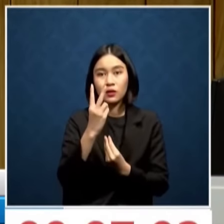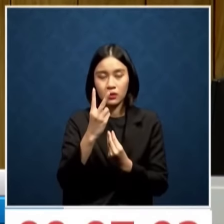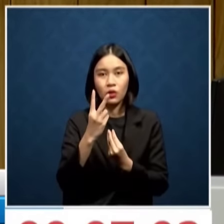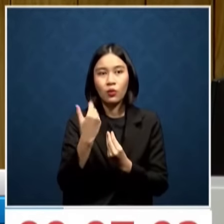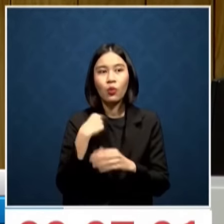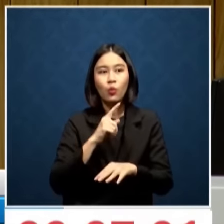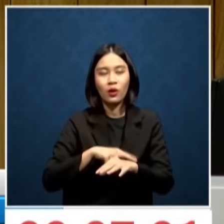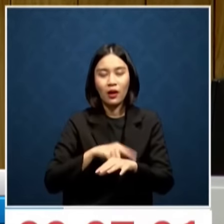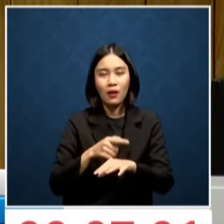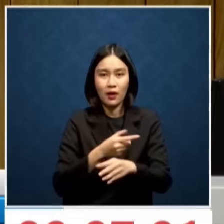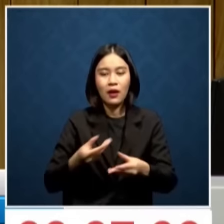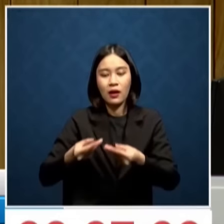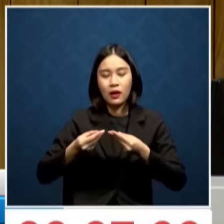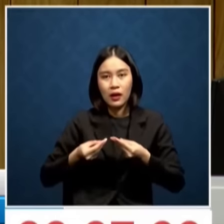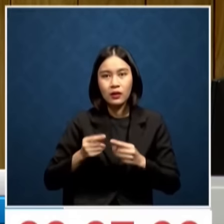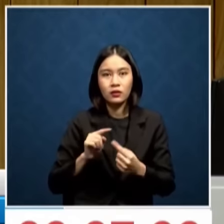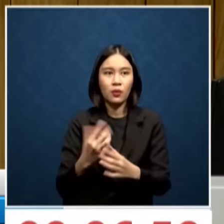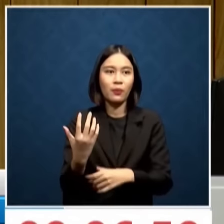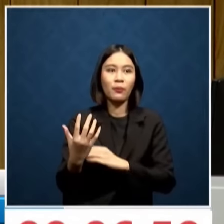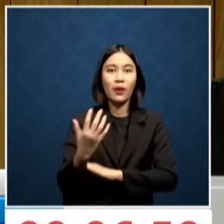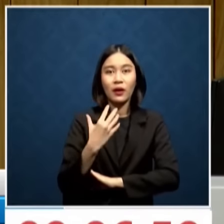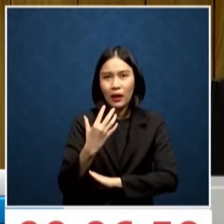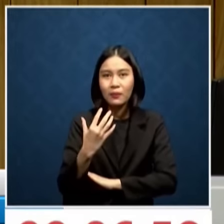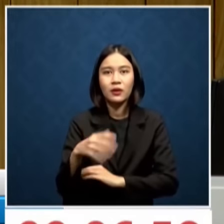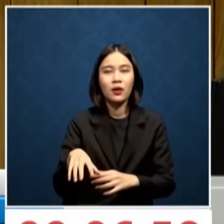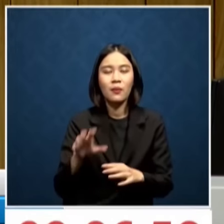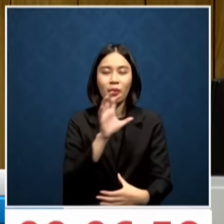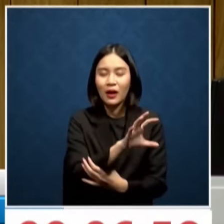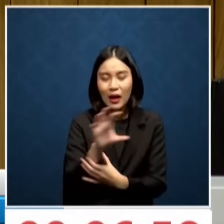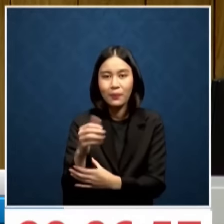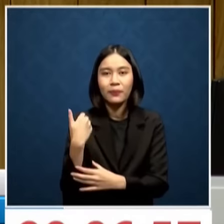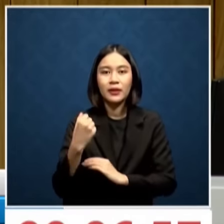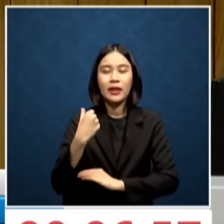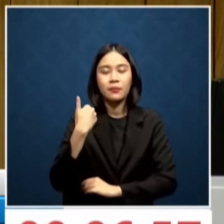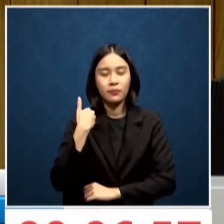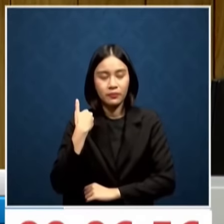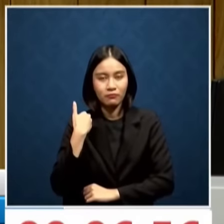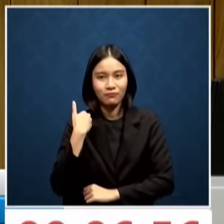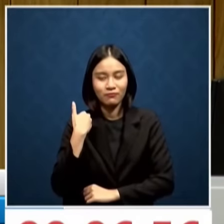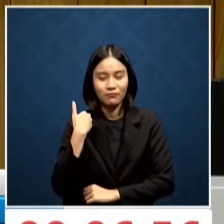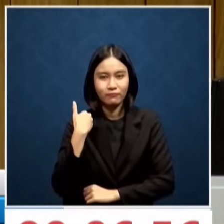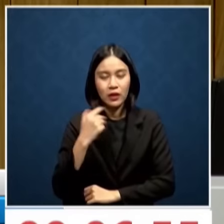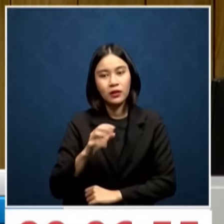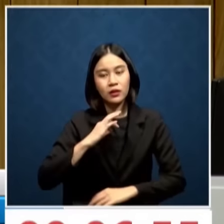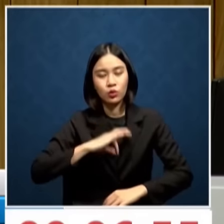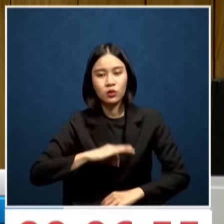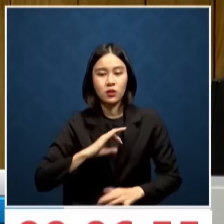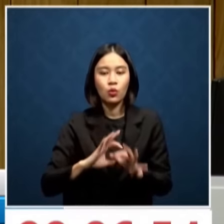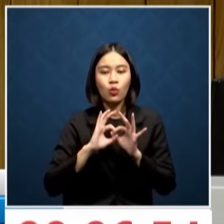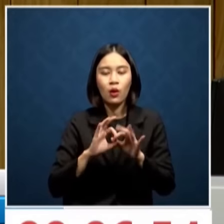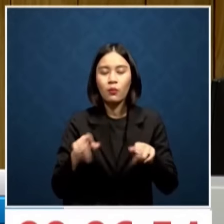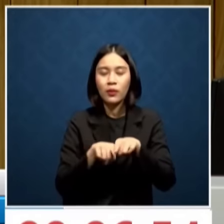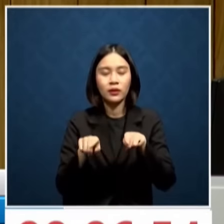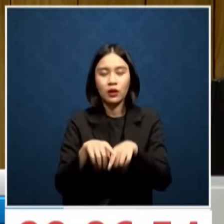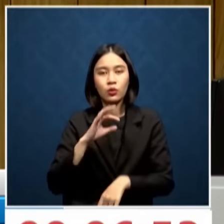ก็ให้เวลาผมนิดนึงแต่ว่าจะบังคับอย่างยิ่งยวดนะครับไม่ได้มีสิ่งที่ท่านกังวลเนี่ยผมกังวลยิ่